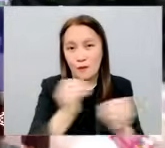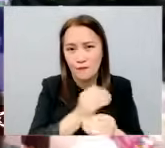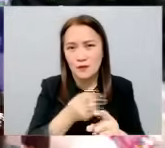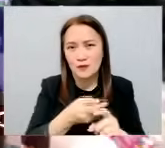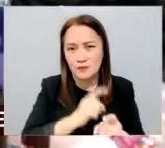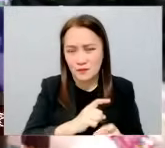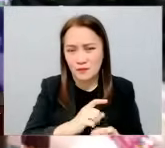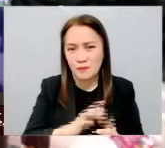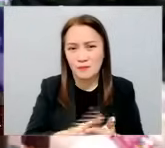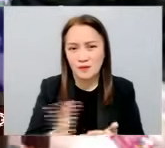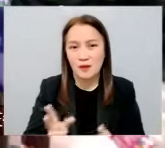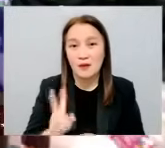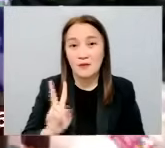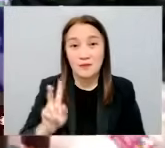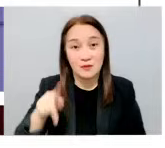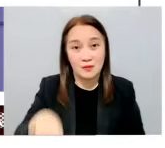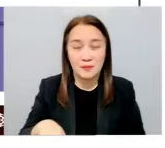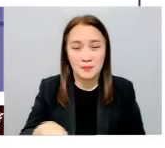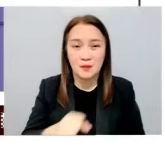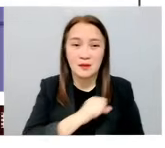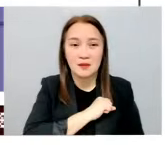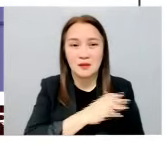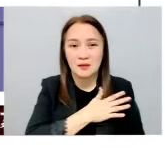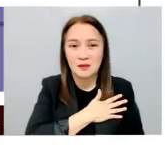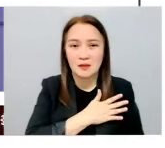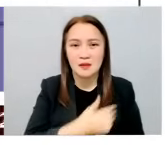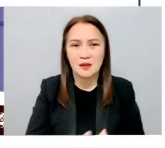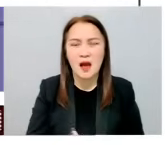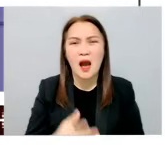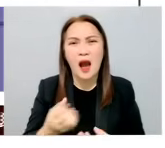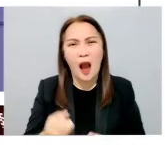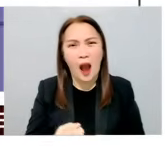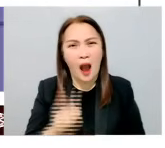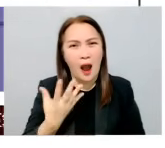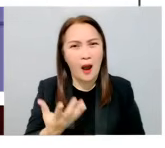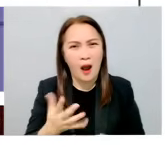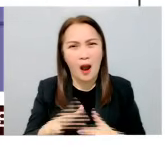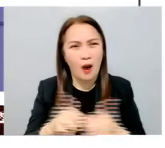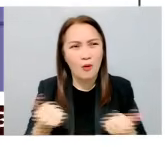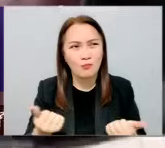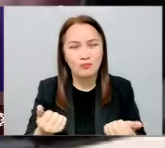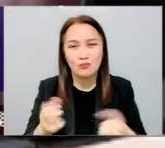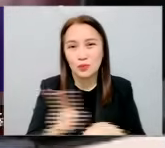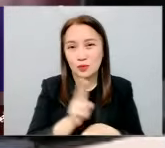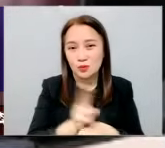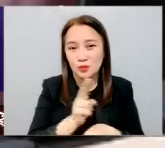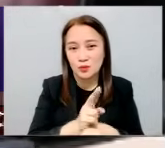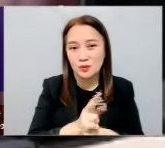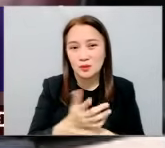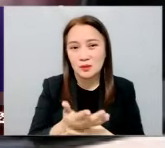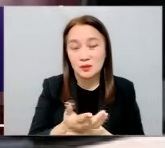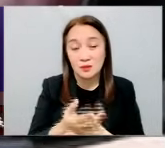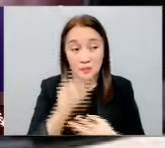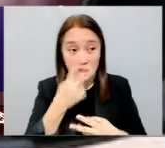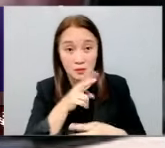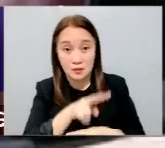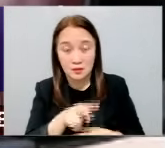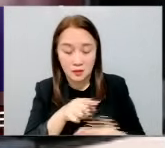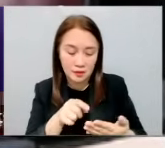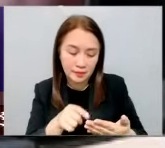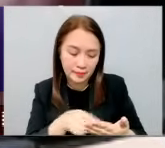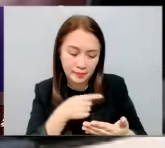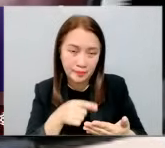ipaliwanag kung paanong ginastos ang confidential funds noong 2022 at 2023 pin anti representative